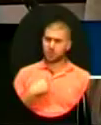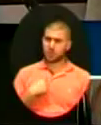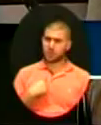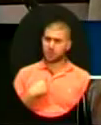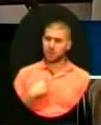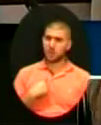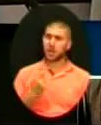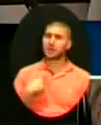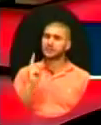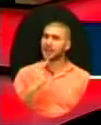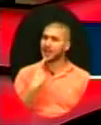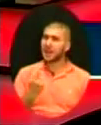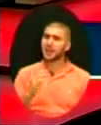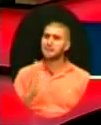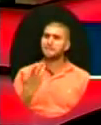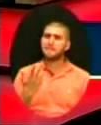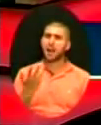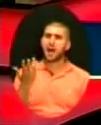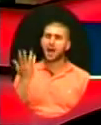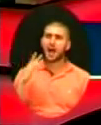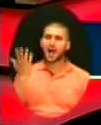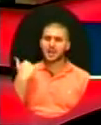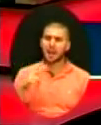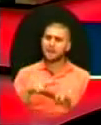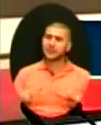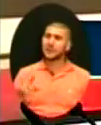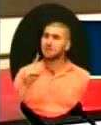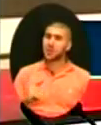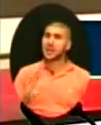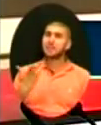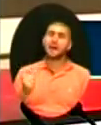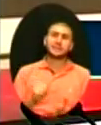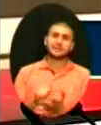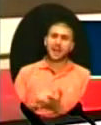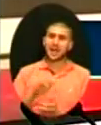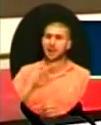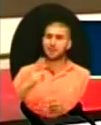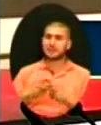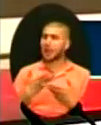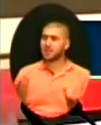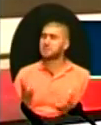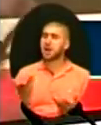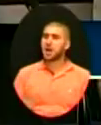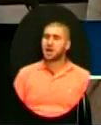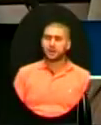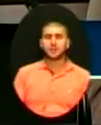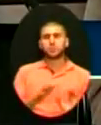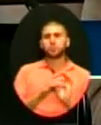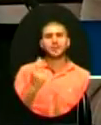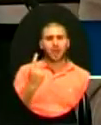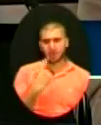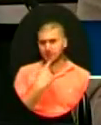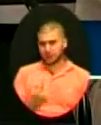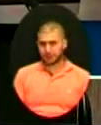אני זוכר, להסביר, בדיוק, מה היה המצב בדרום הארץ אלמלא מערכת כיפת ברזל? קודם כל משפט אחד